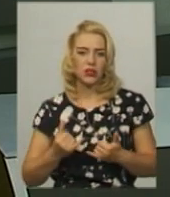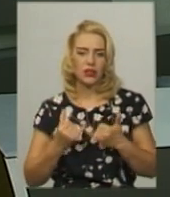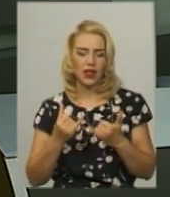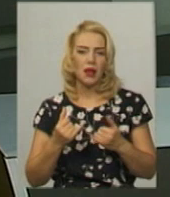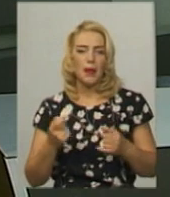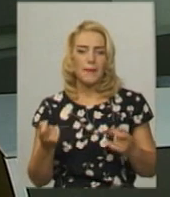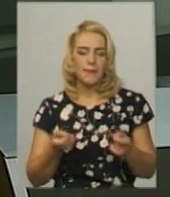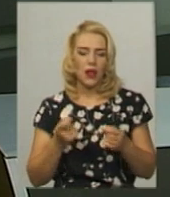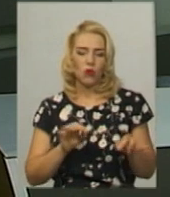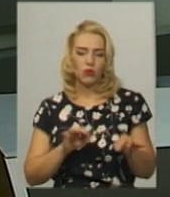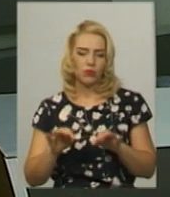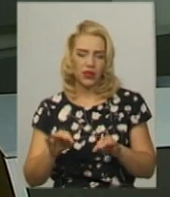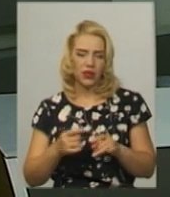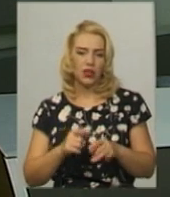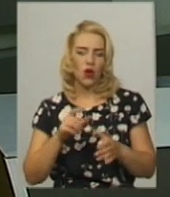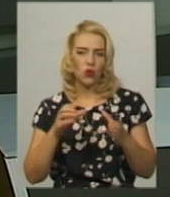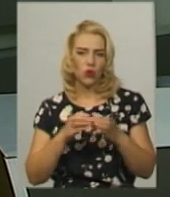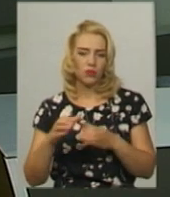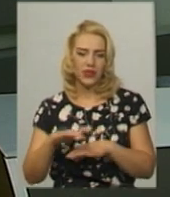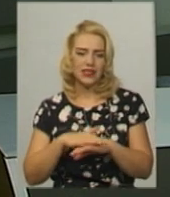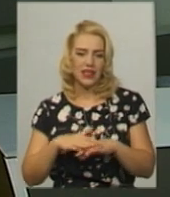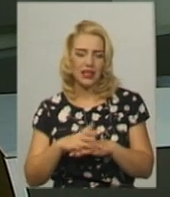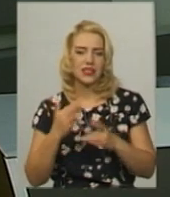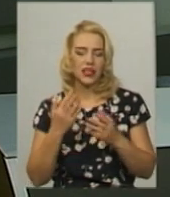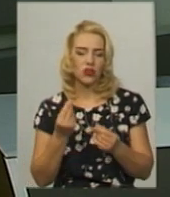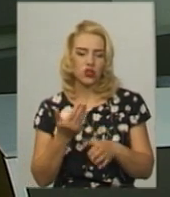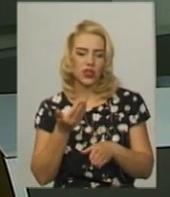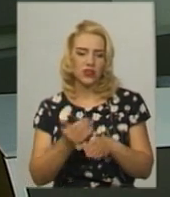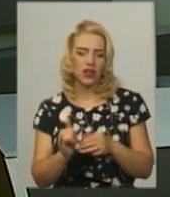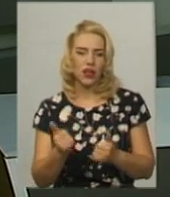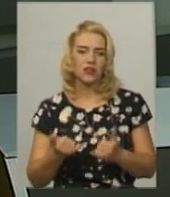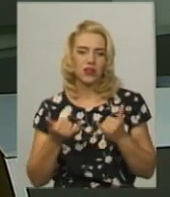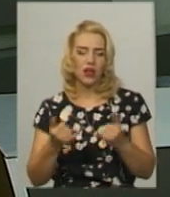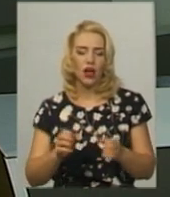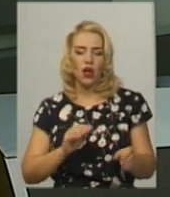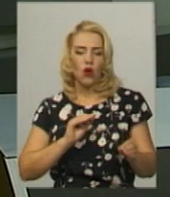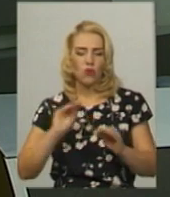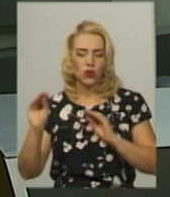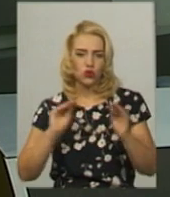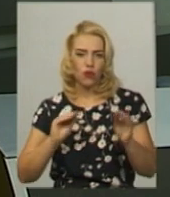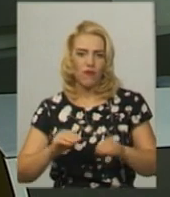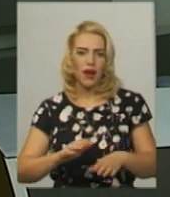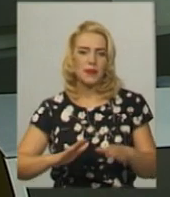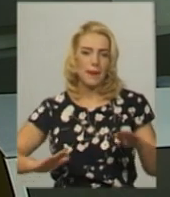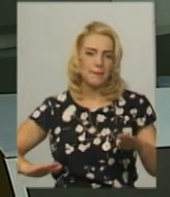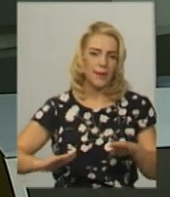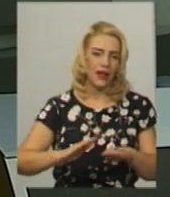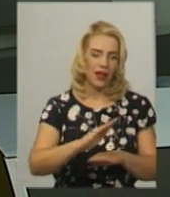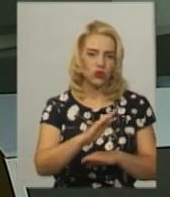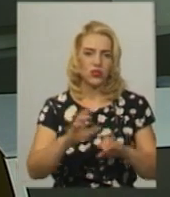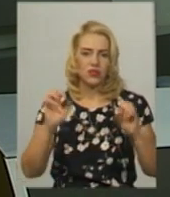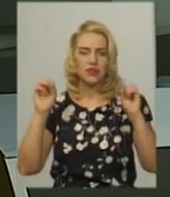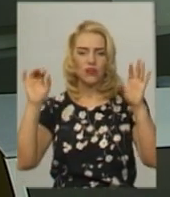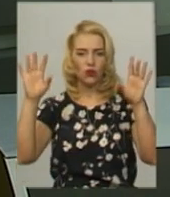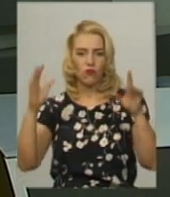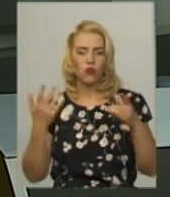населення. Скільки грошей виділяють на облаштування у місті пандусів та світлофорів, чи озвучені вони та чи влаштовує зроблена маломобільних